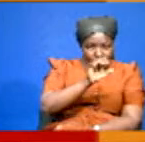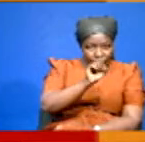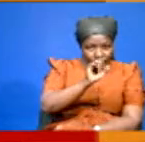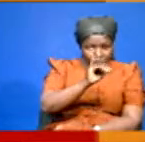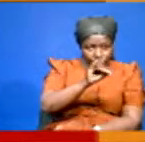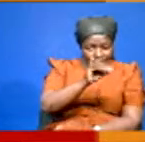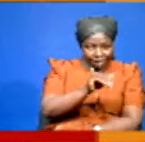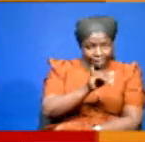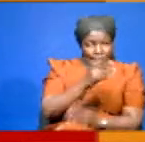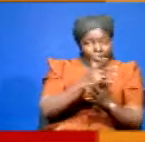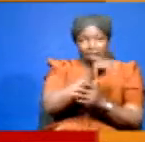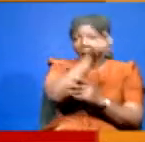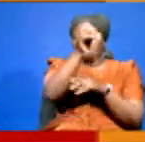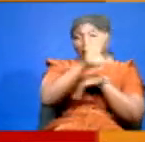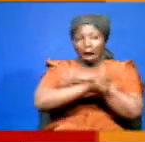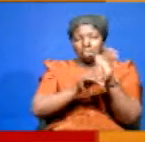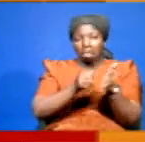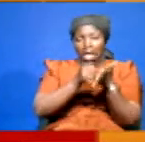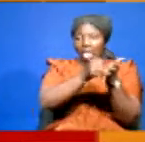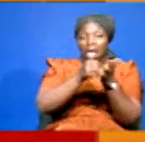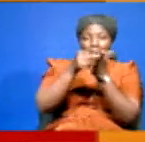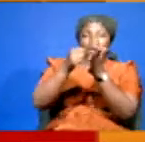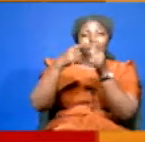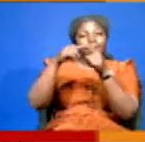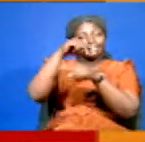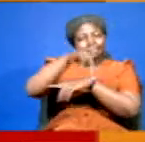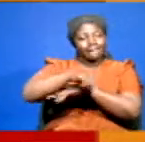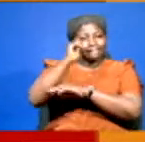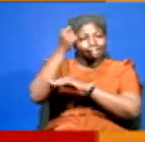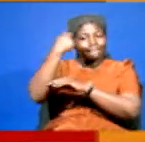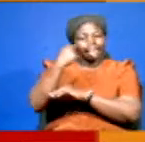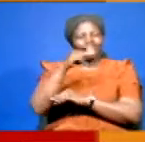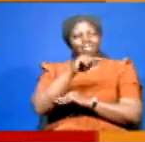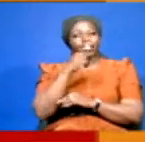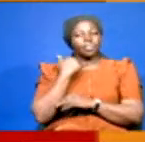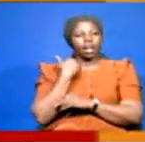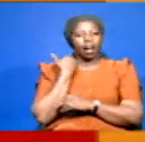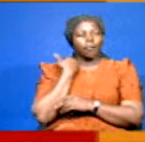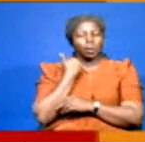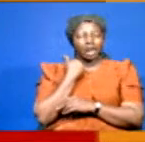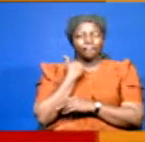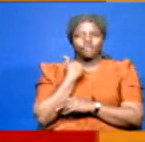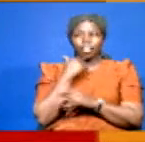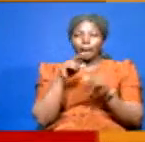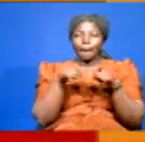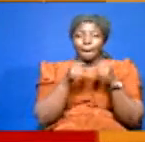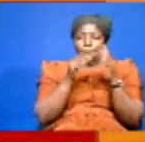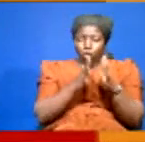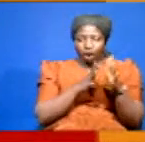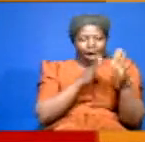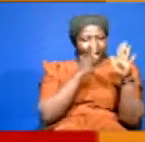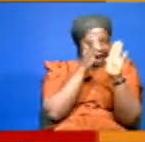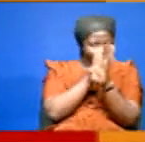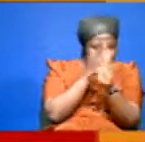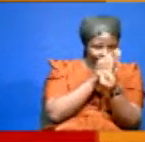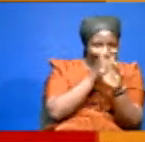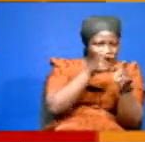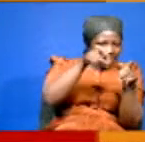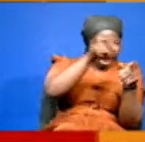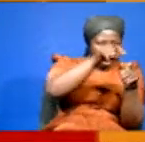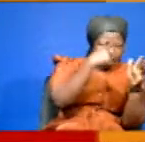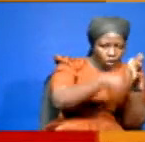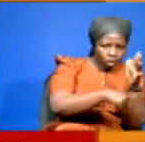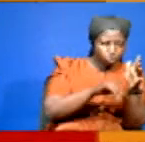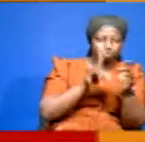hapa Kenya zile subsidies zilikuwa ni makartels, walikuwa wanajificha ndani, wana increase leo bei, kesho wanarudisha